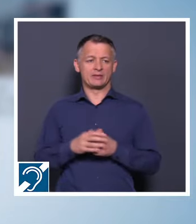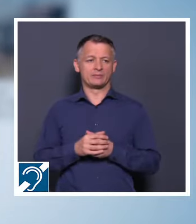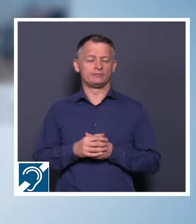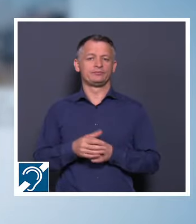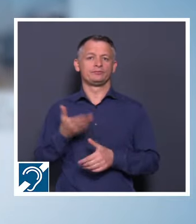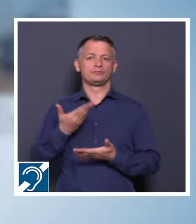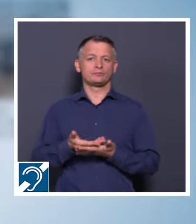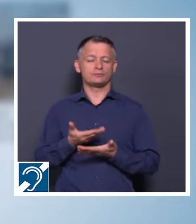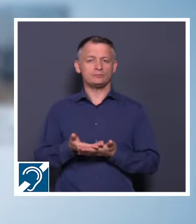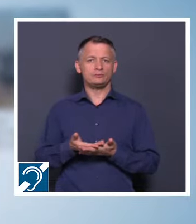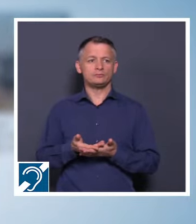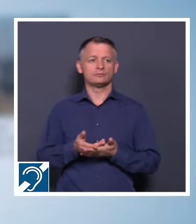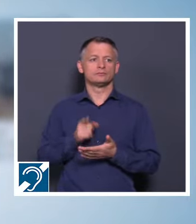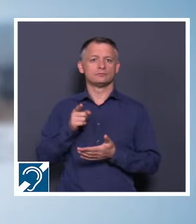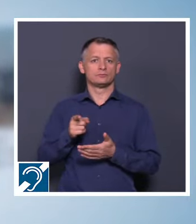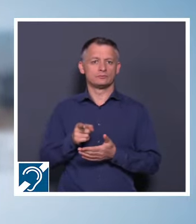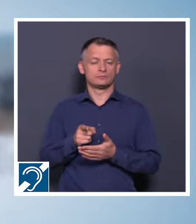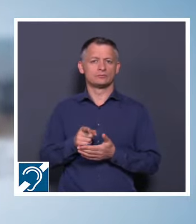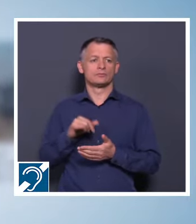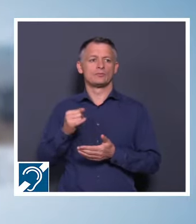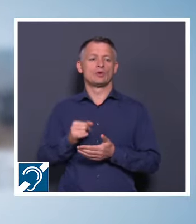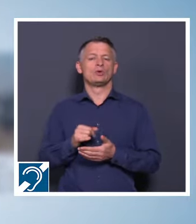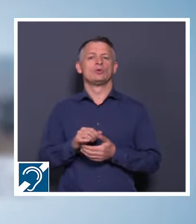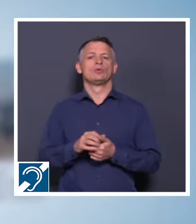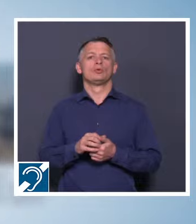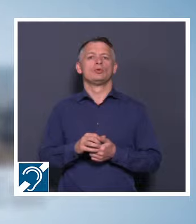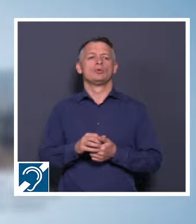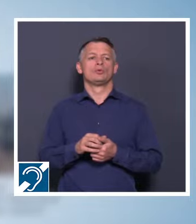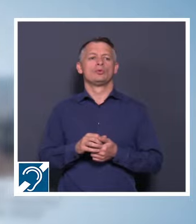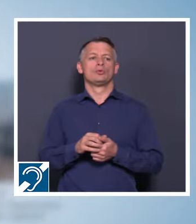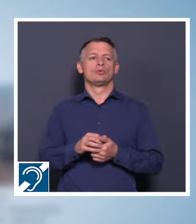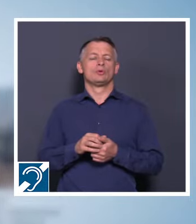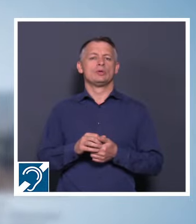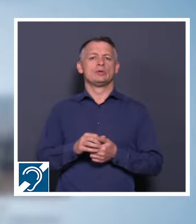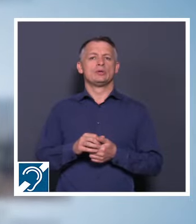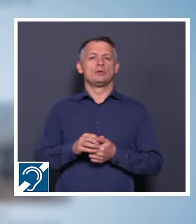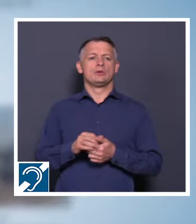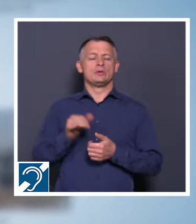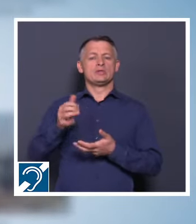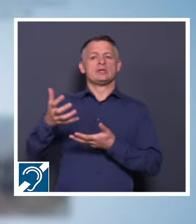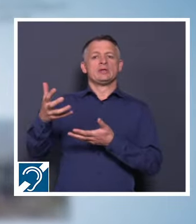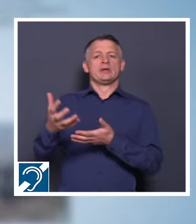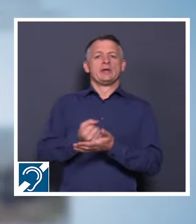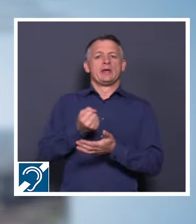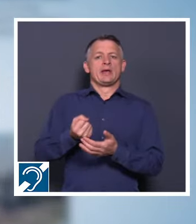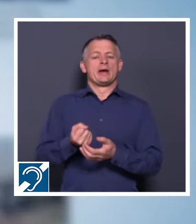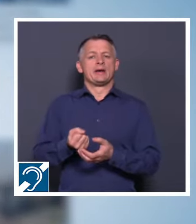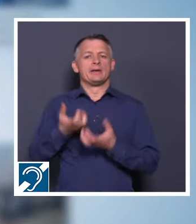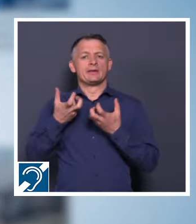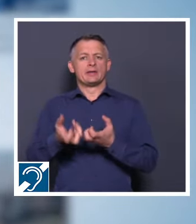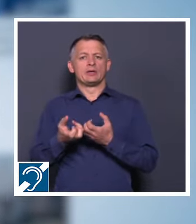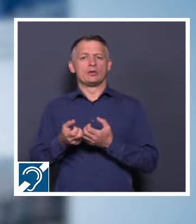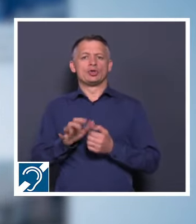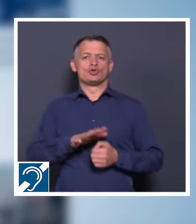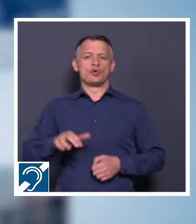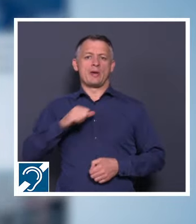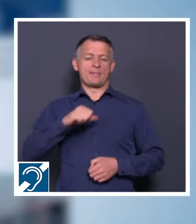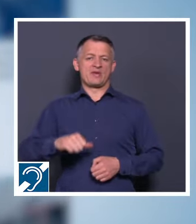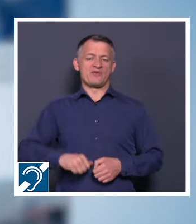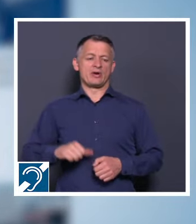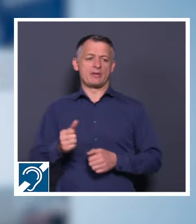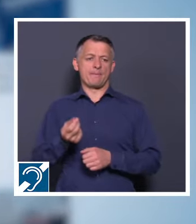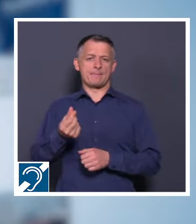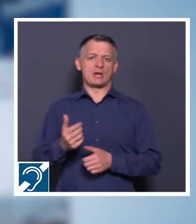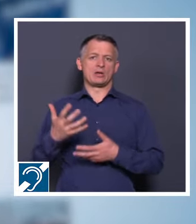indemnizațiile de concedii medicale se recuperează foarte, foarte greu de către mediul privat din banii de recuperat